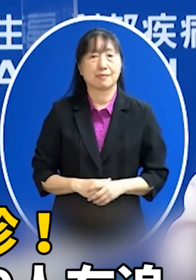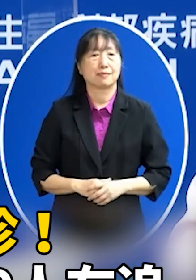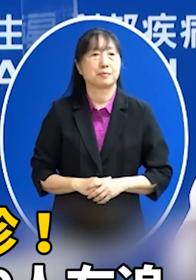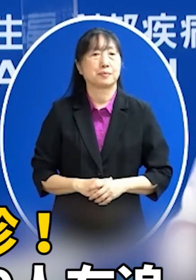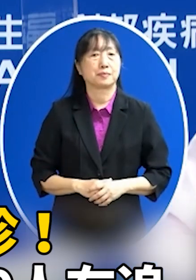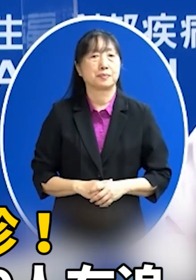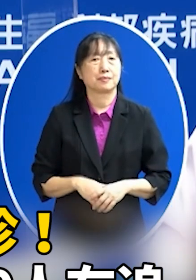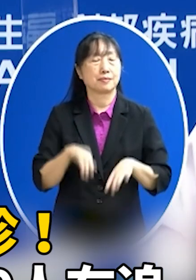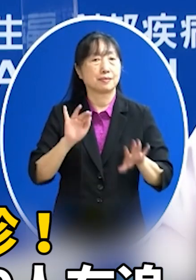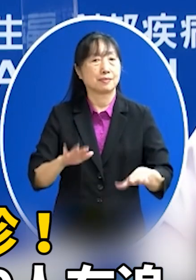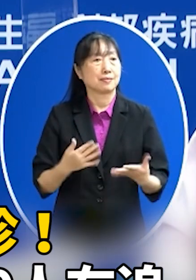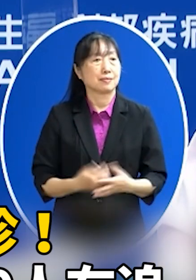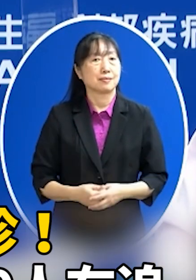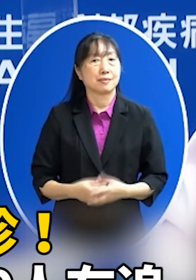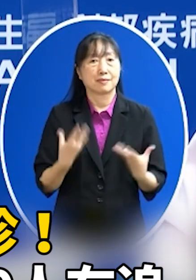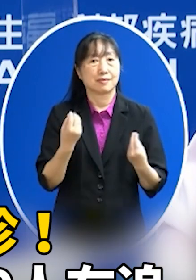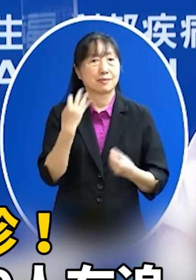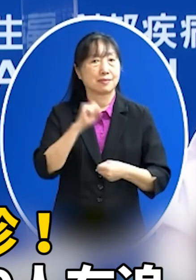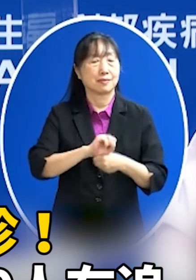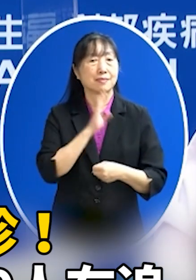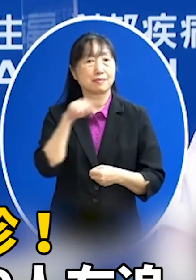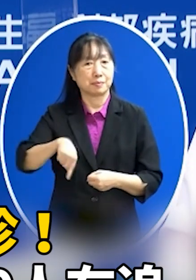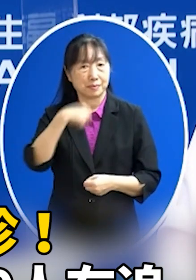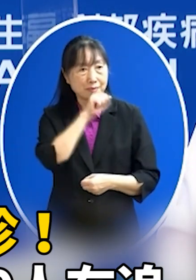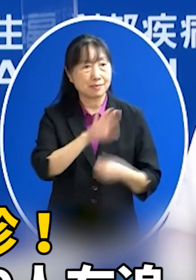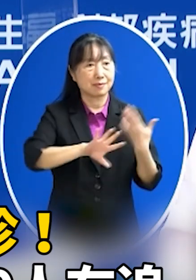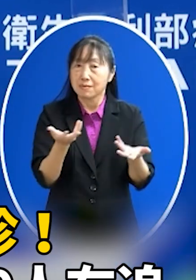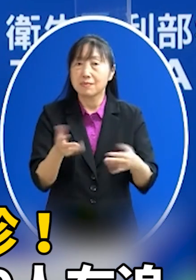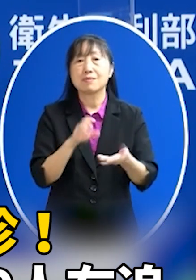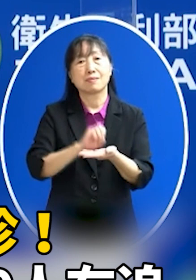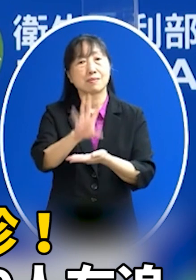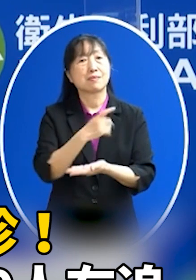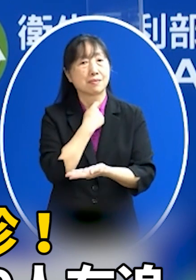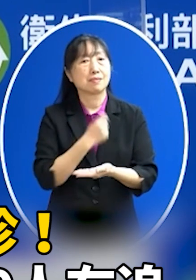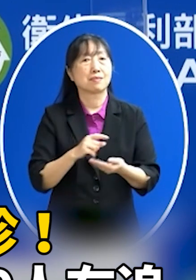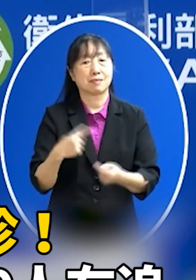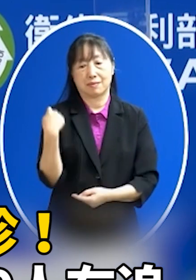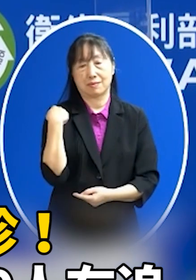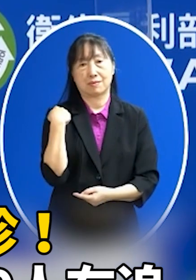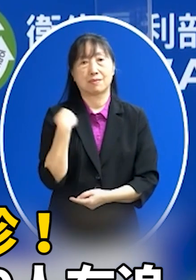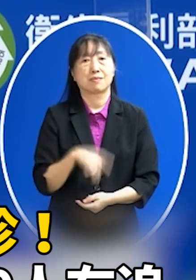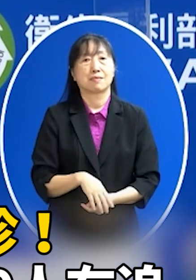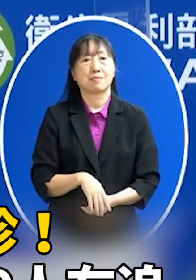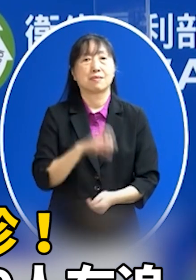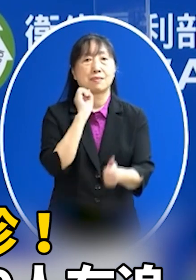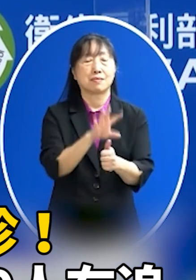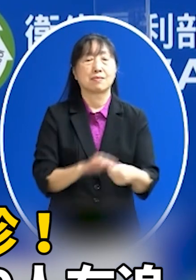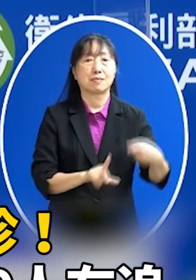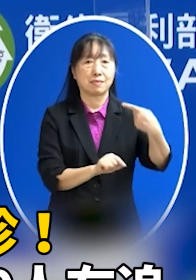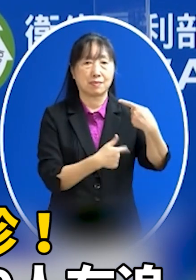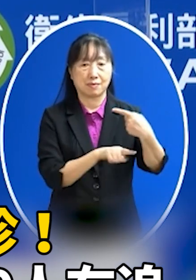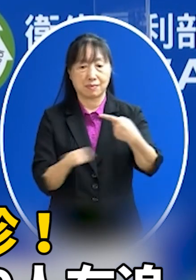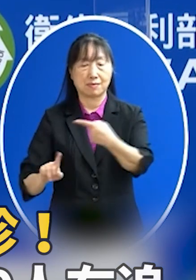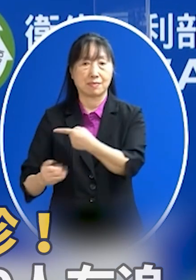那今天我们没有新增的案例了哈，不管是本土跟境外都没有。那我们昨天要求哈，大概1月6号到